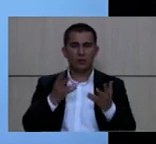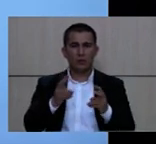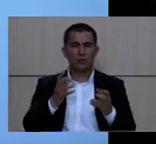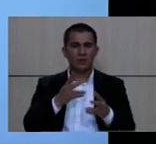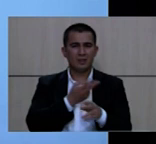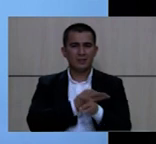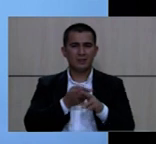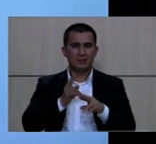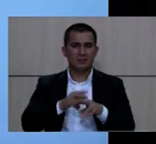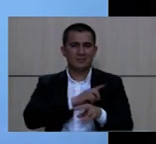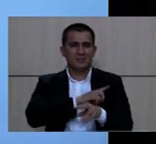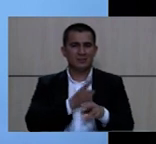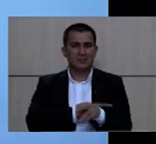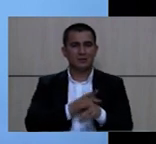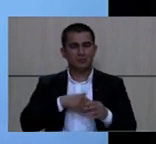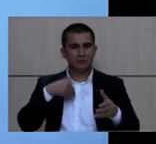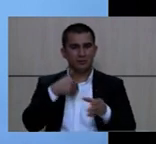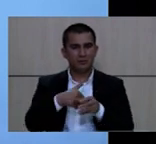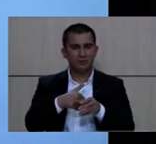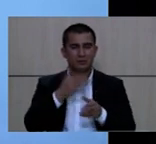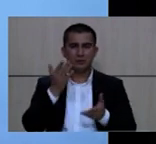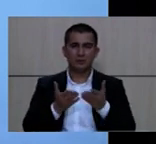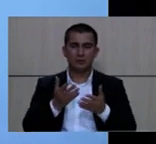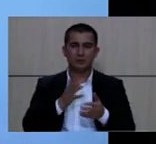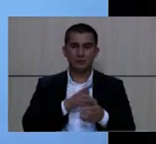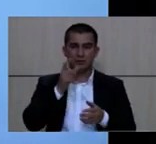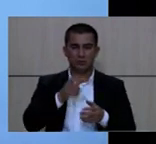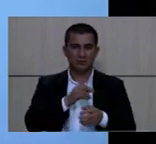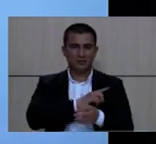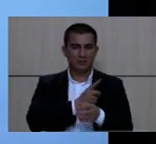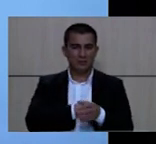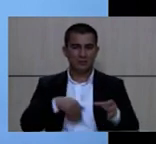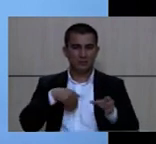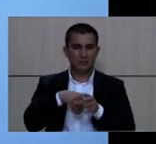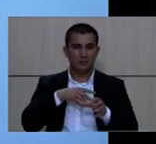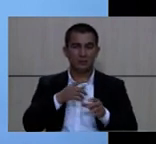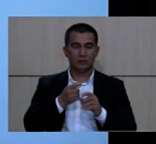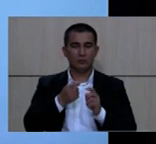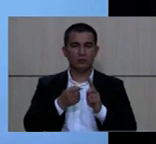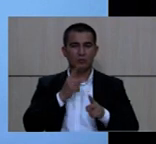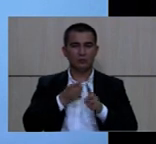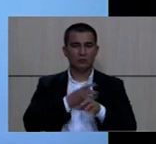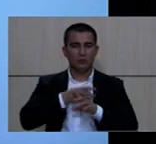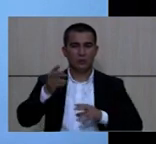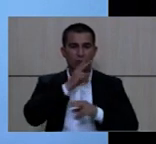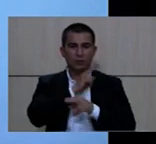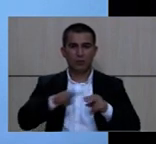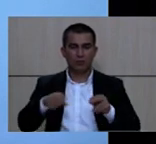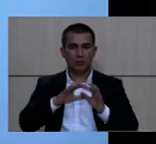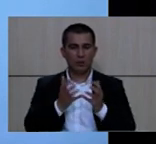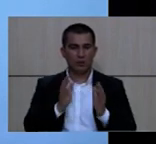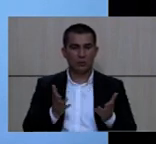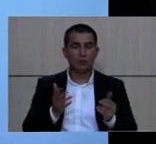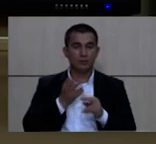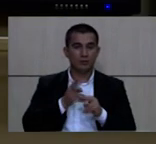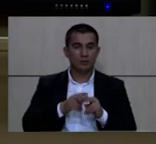tepilgan? E'tibor bergan bo'lsangiz, topni kuch bilan tepganda u tezlik oladi, ya'ni harakatga keladi. Biz mana shu kuchni